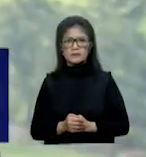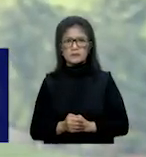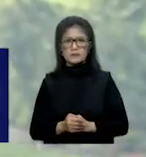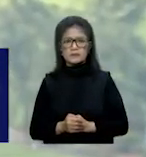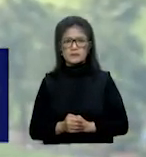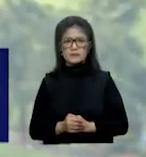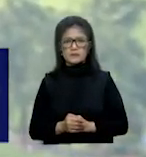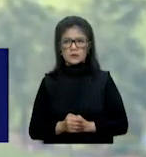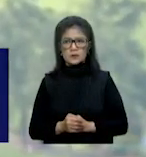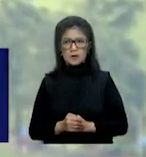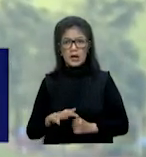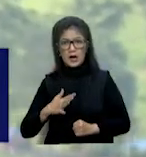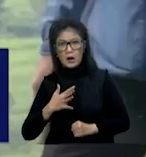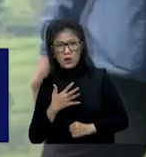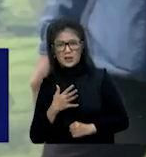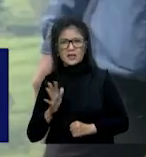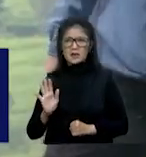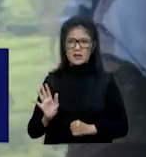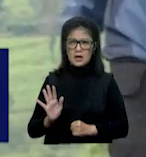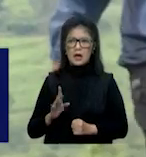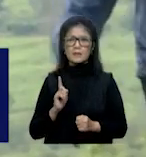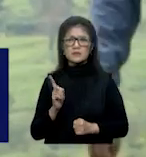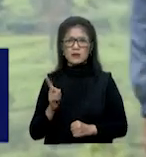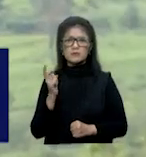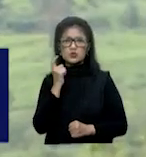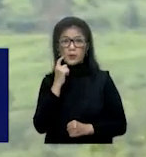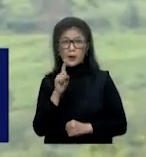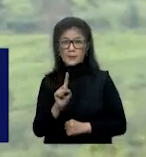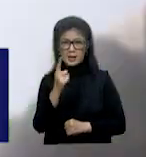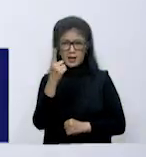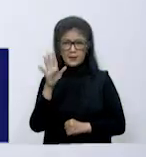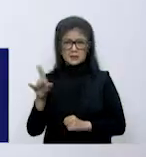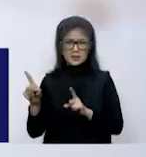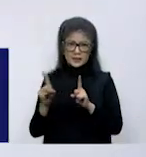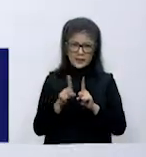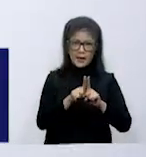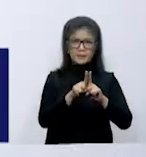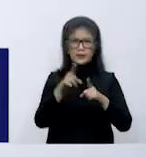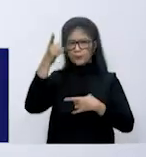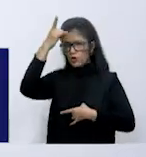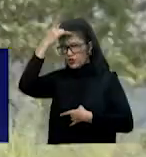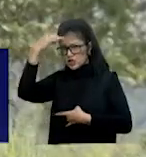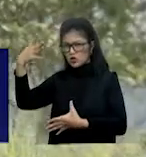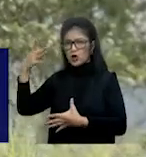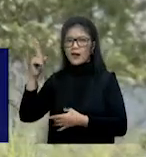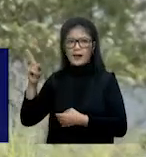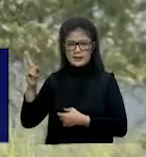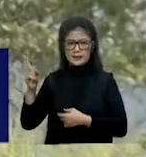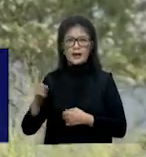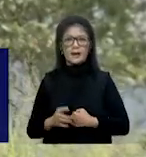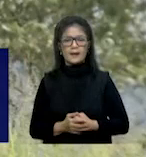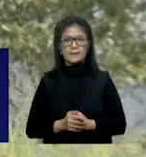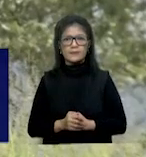Tak perlu khawatir bila baru pertama kali mencoba karena akan ada instruktur profesional yang akan membantu mengarahkan. Selain